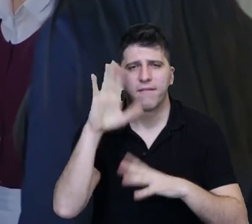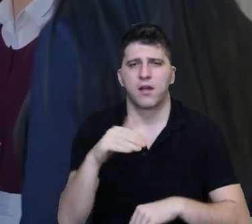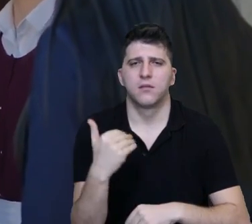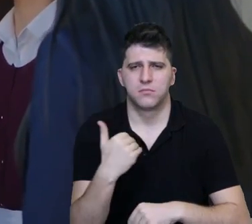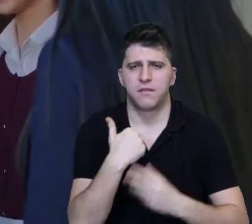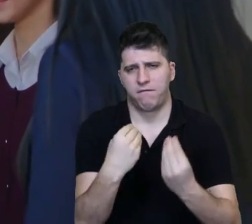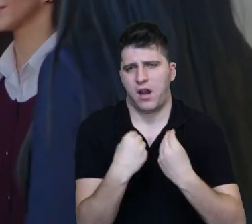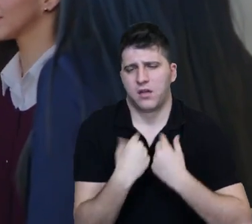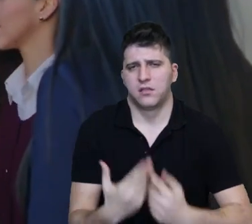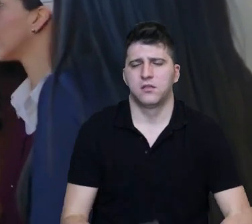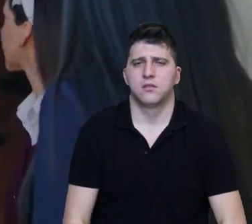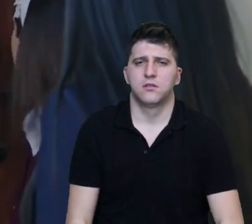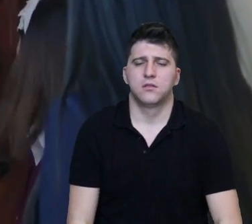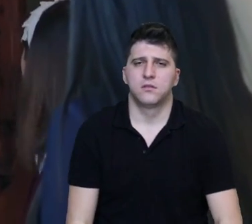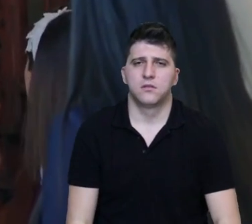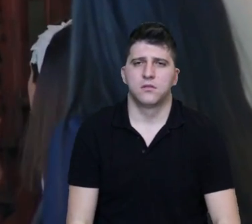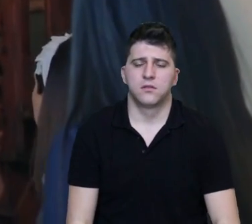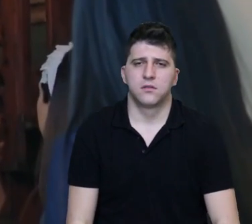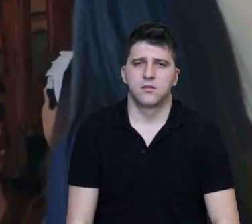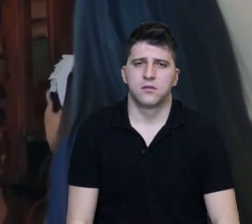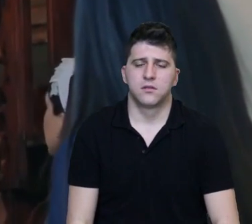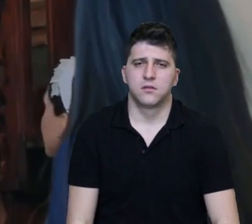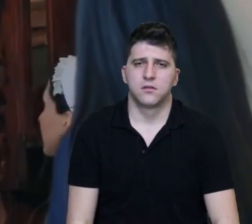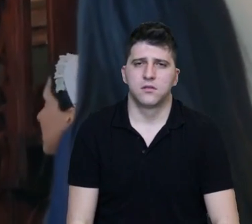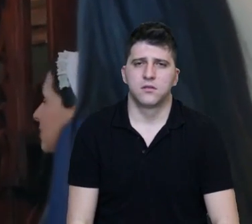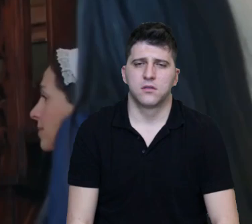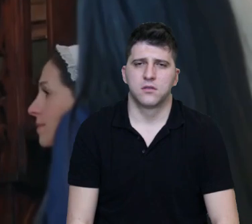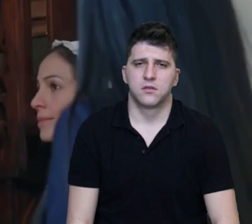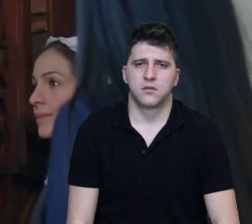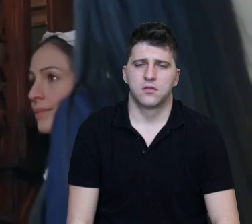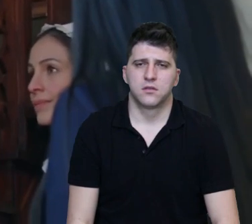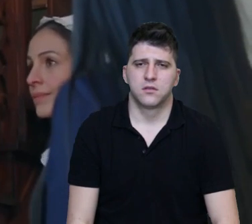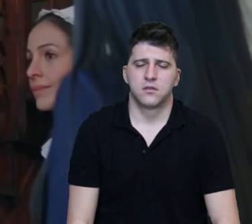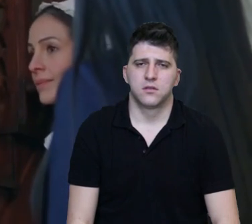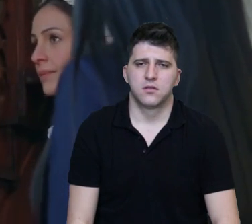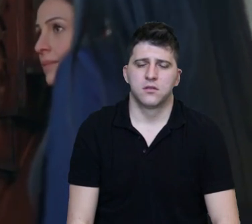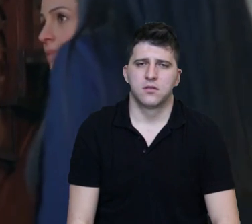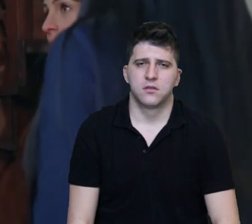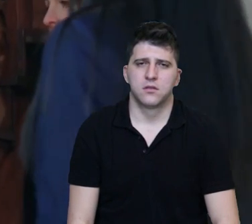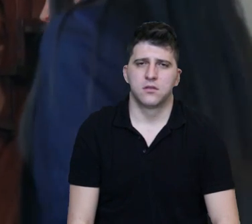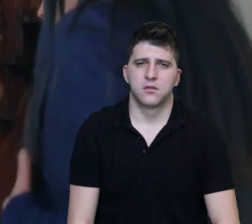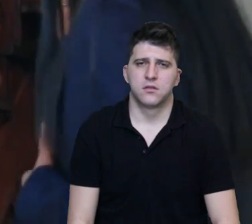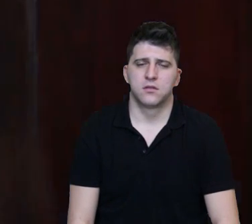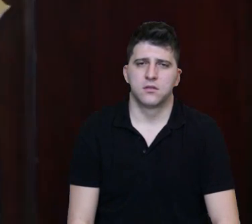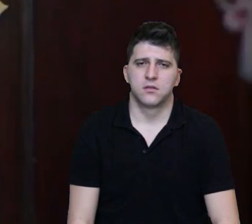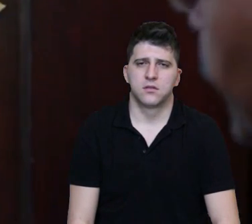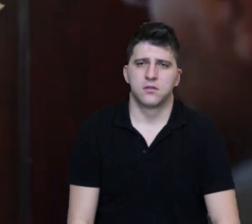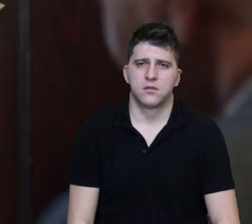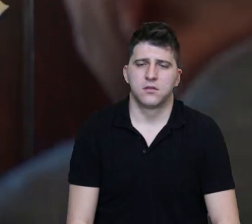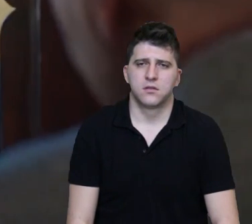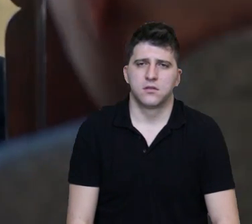günde bize zorluk çıkarmasın. O esnada üst katın merdivenlerinden inen Ejder kapıya geldi.